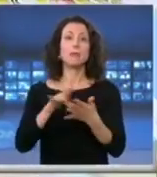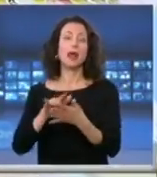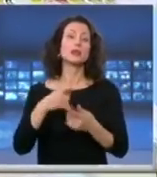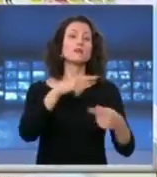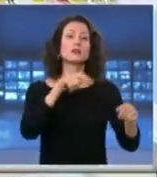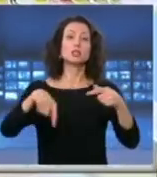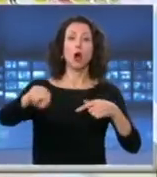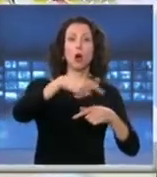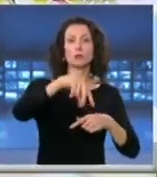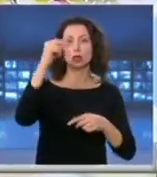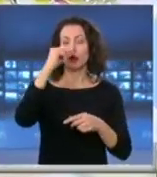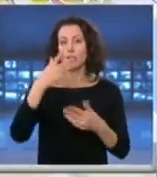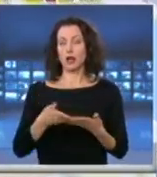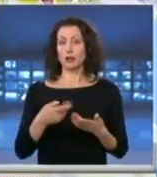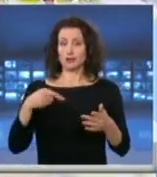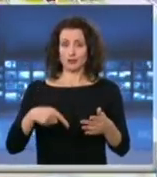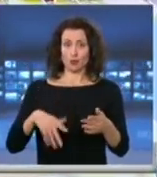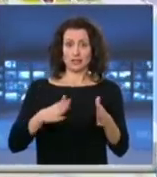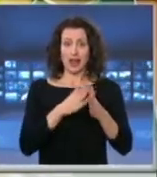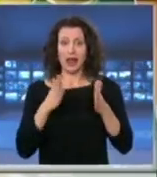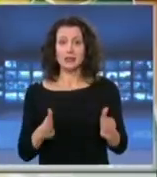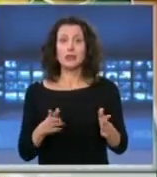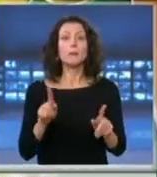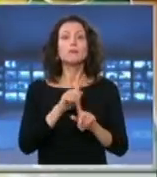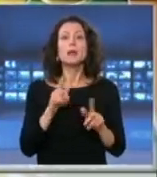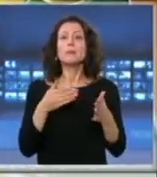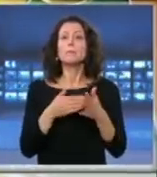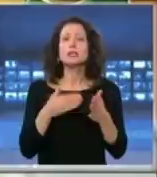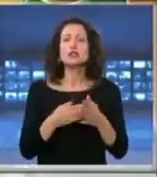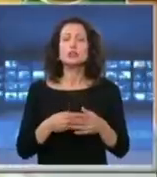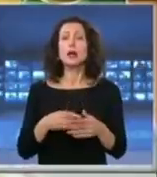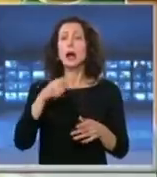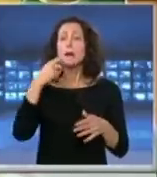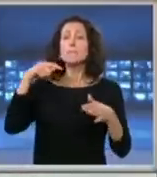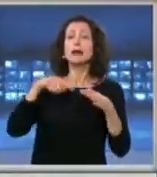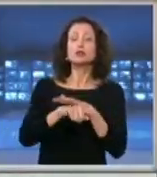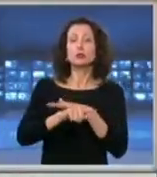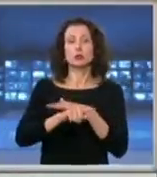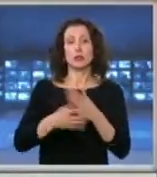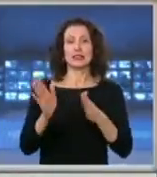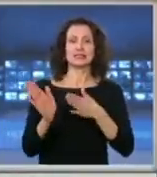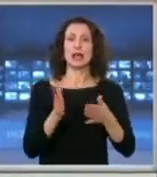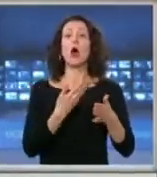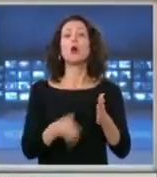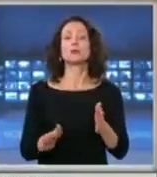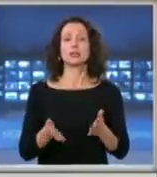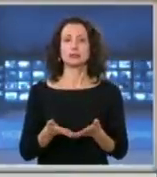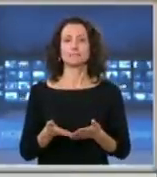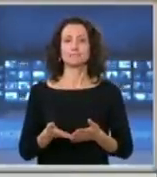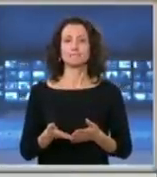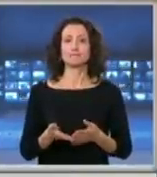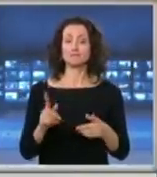А на този етап нямало основание националното външно оценяване да бъде отменено. Винаги сме казвали, че учениците